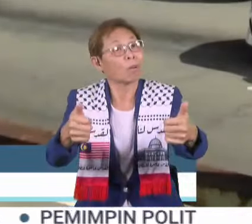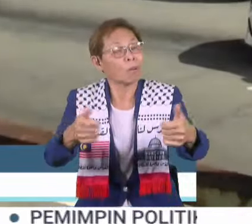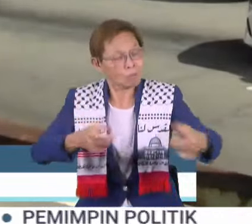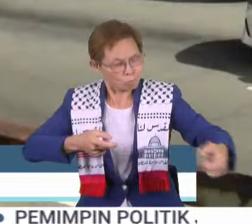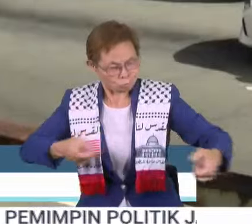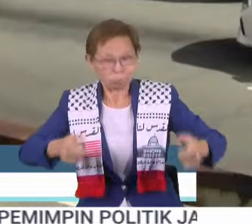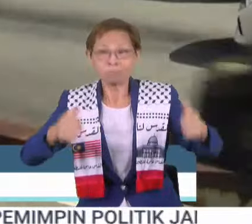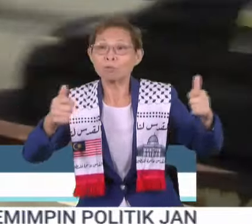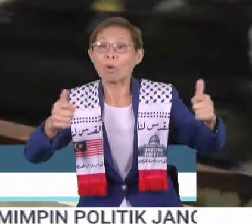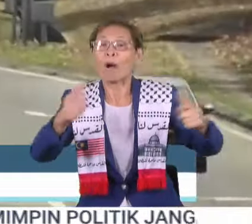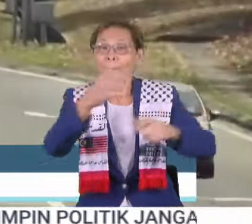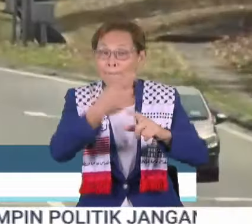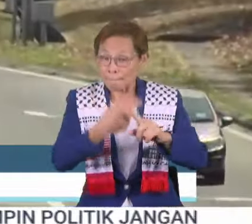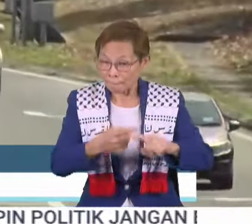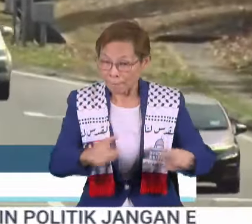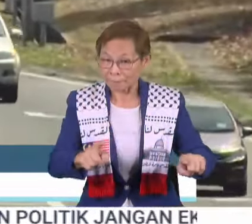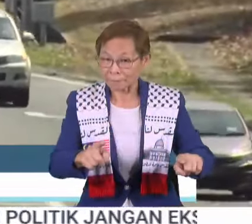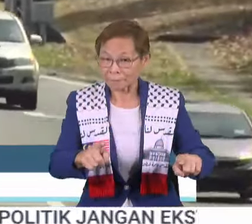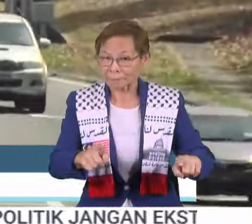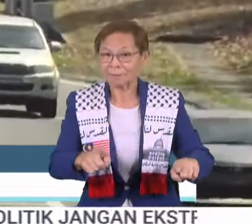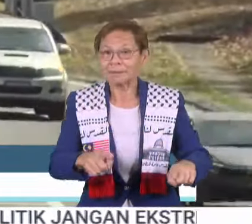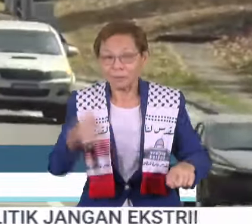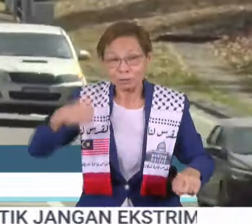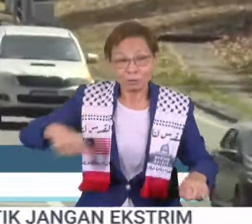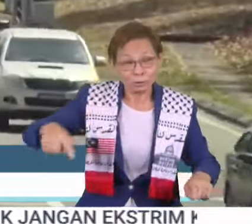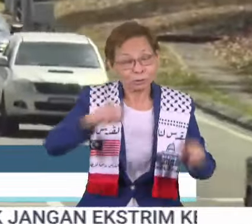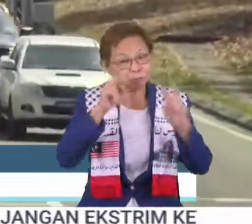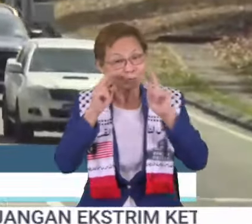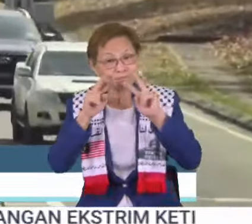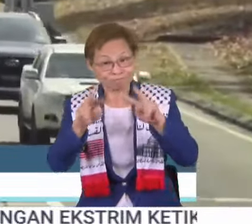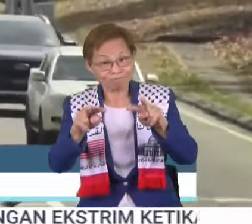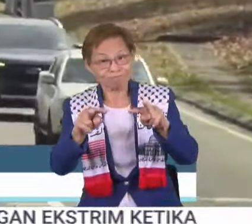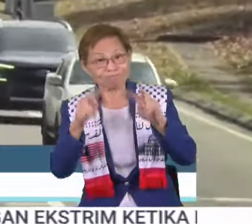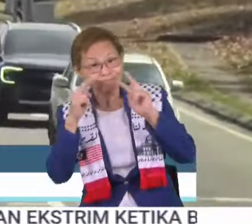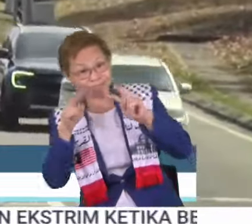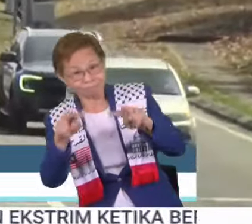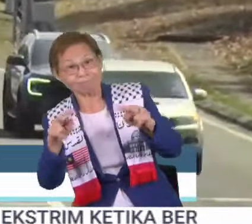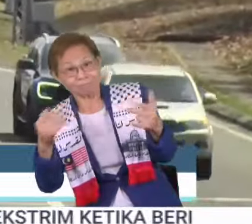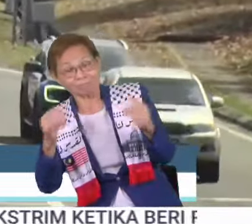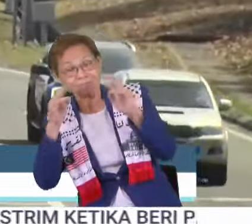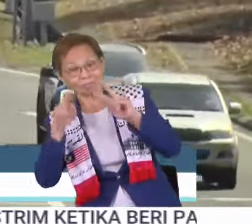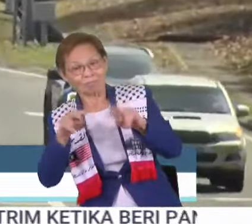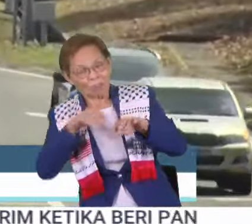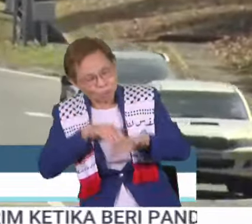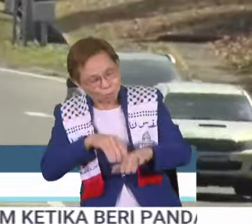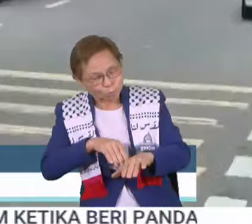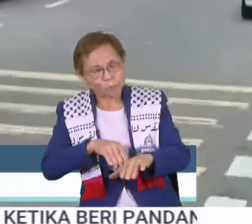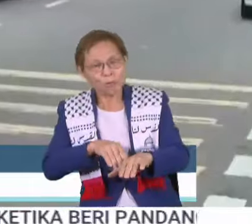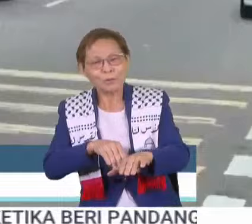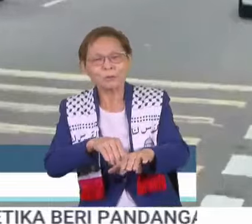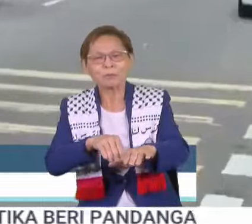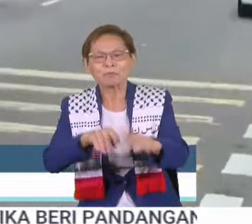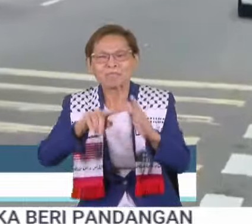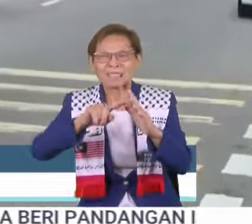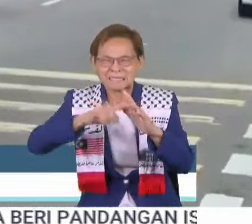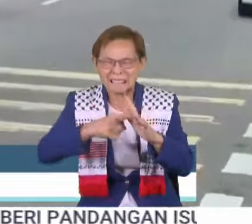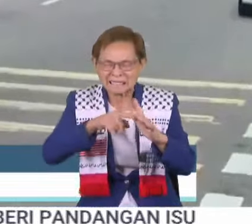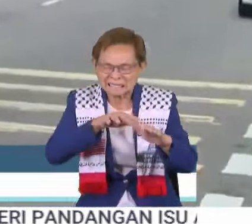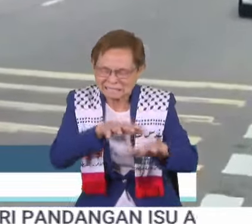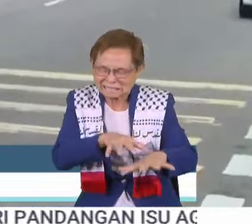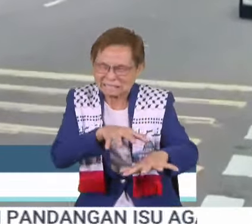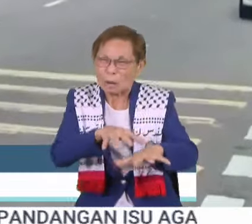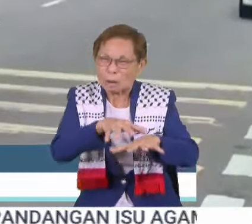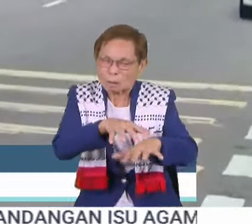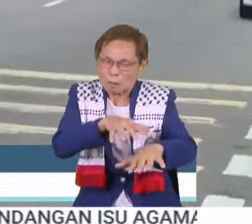terkawal walau bagaimanapun seperti anda dapat saksikan ketika ini aliran trafik mulai sesak dengan